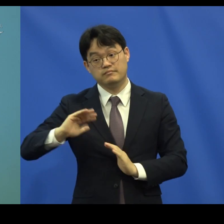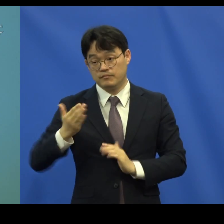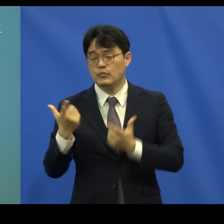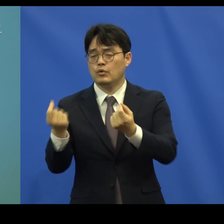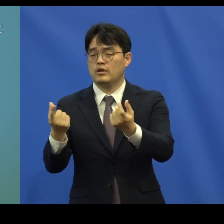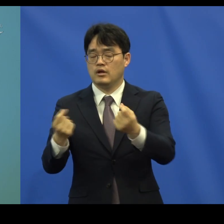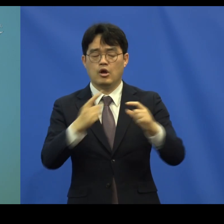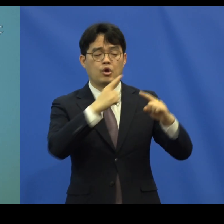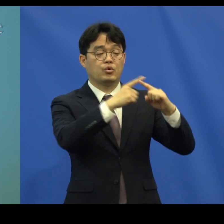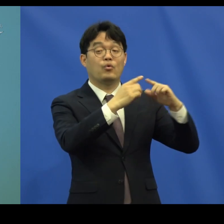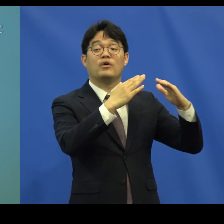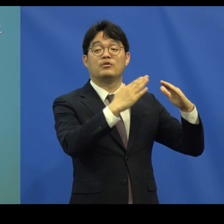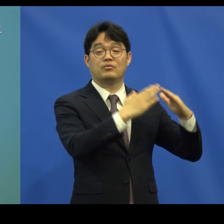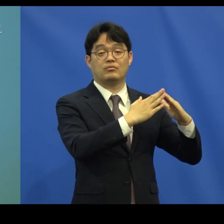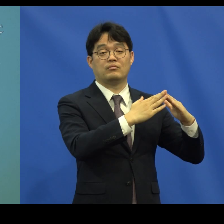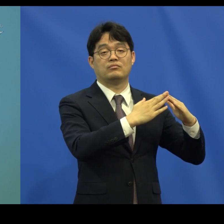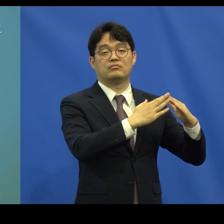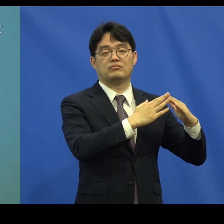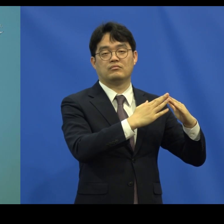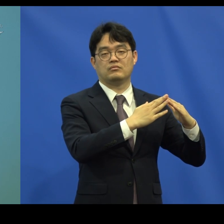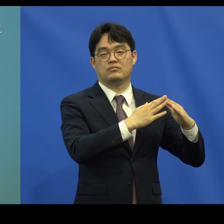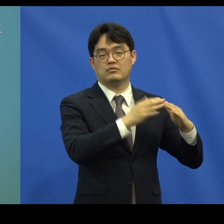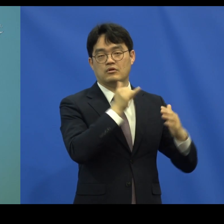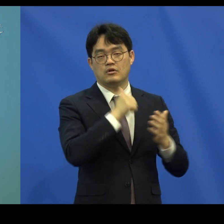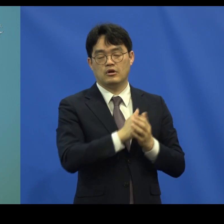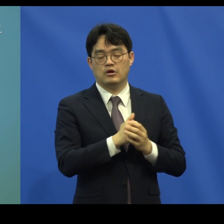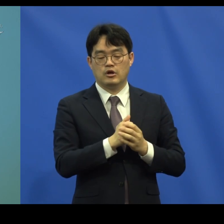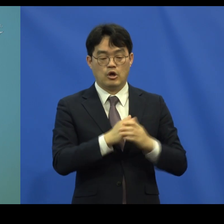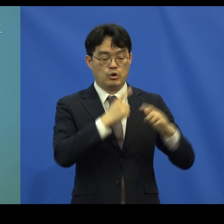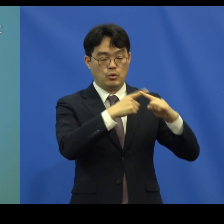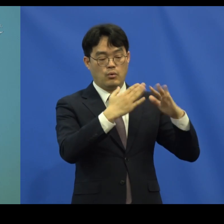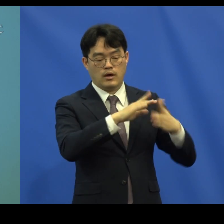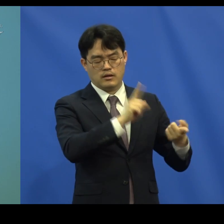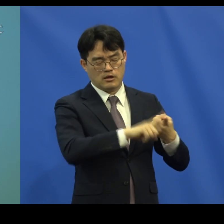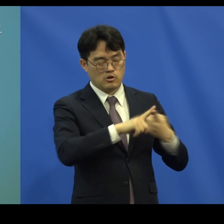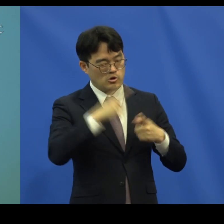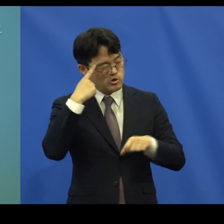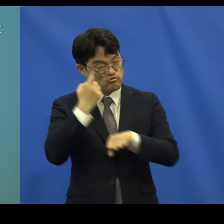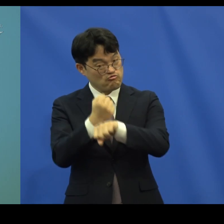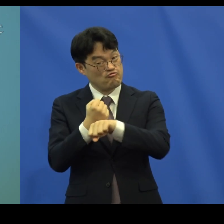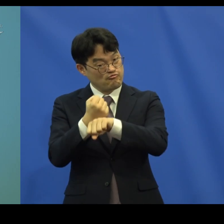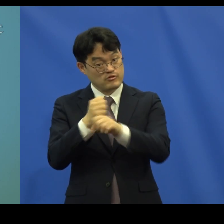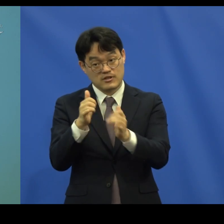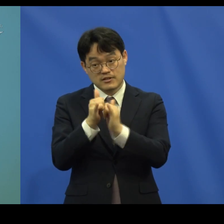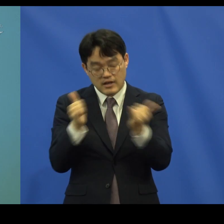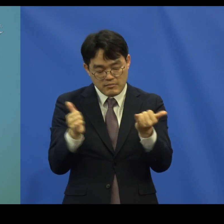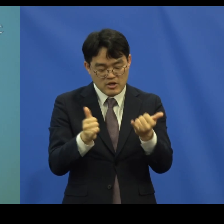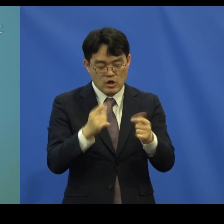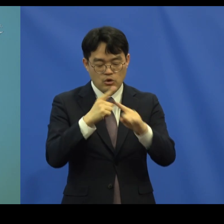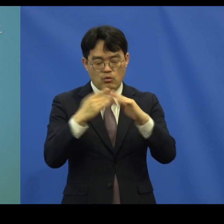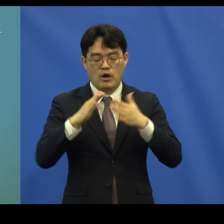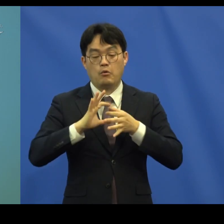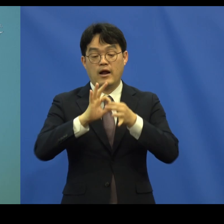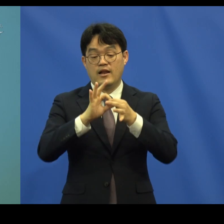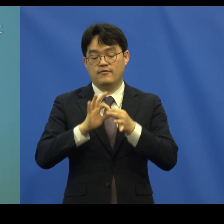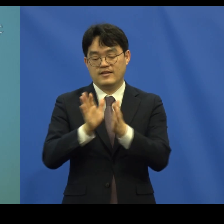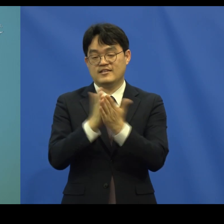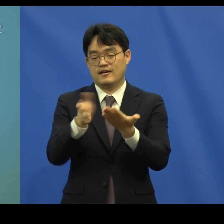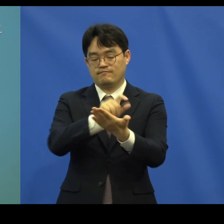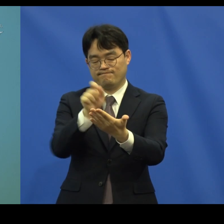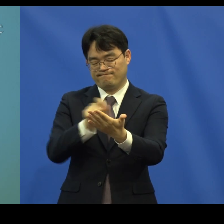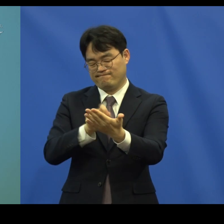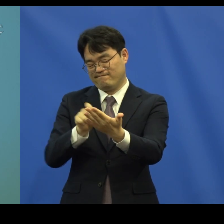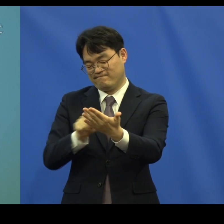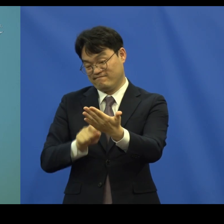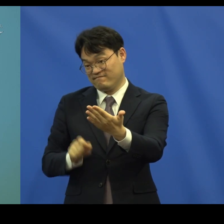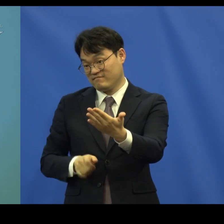겁니다. 이 톰 레이너라고 하는 교회 연구가가 있는데 그런 책을 여러 권 썼습니다. 이분은 교회 컨설팅,